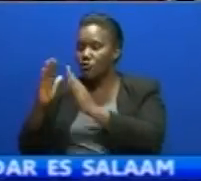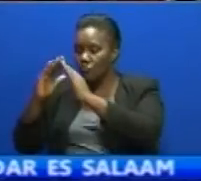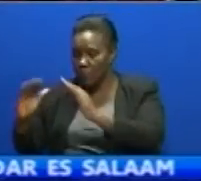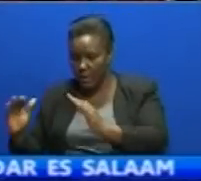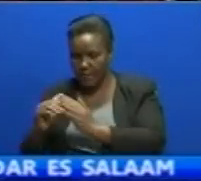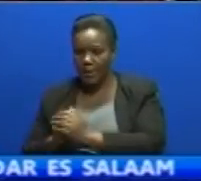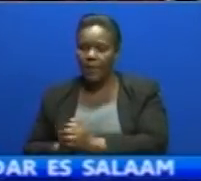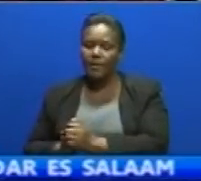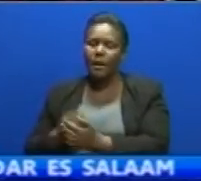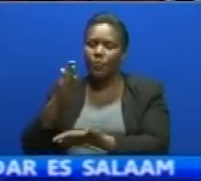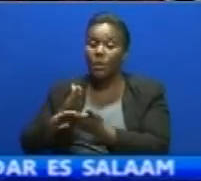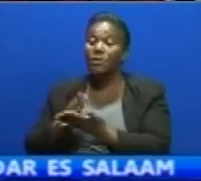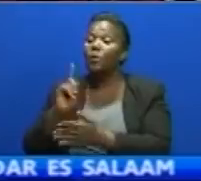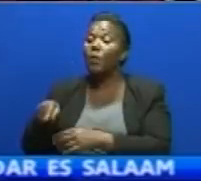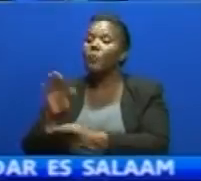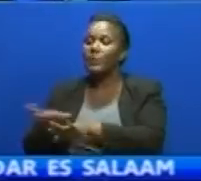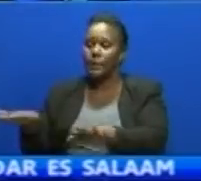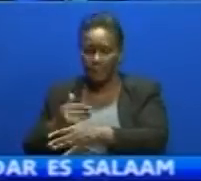katika nchi zao.